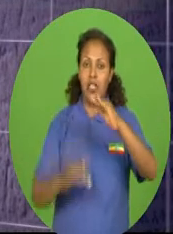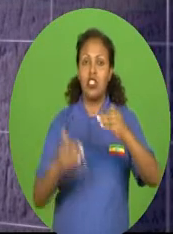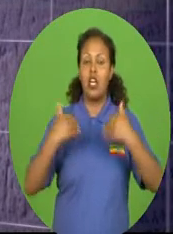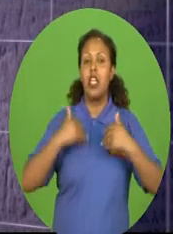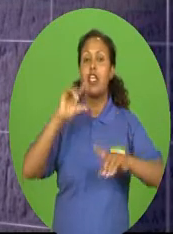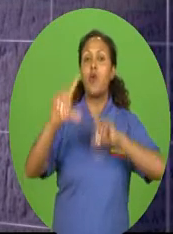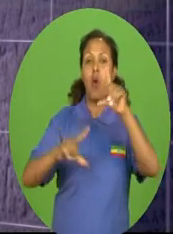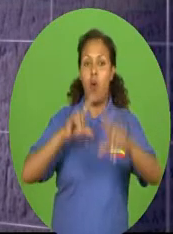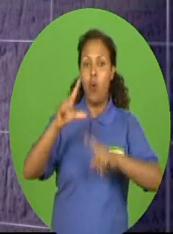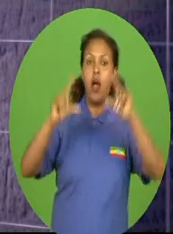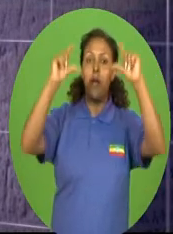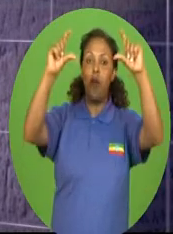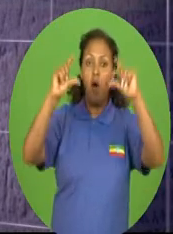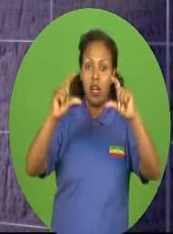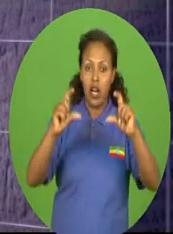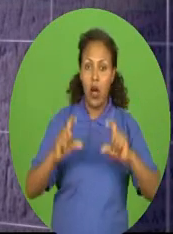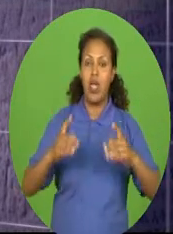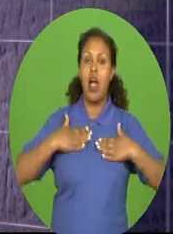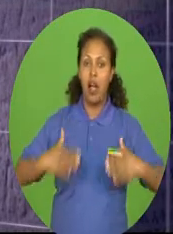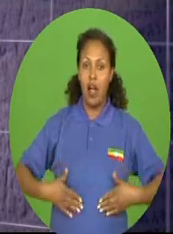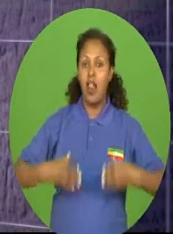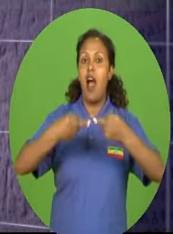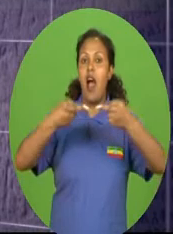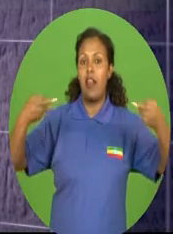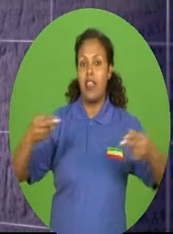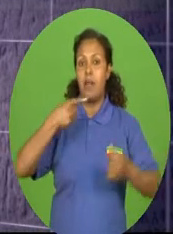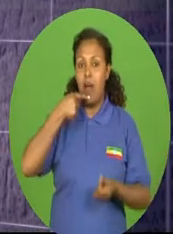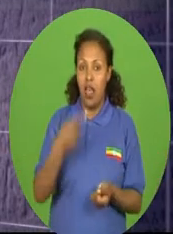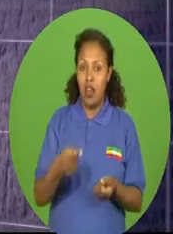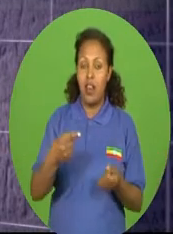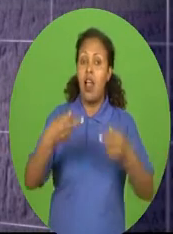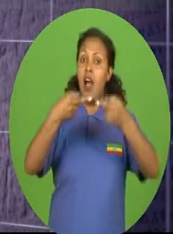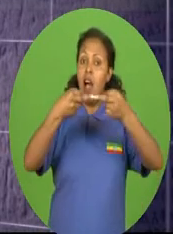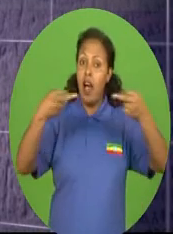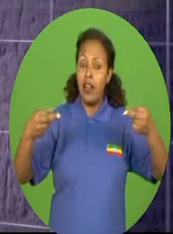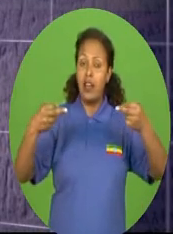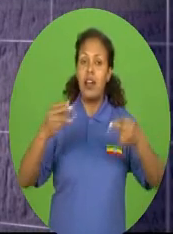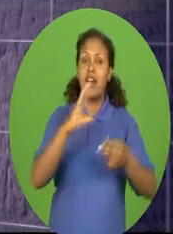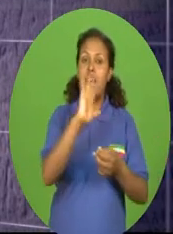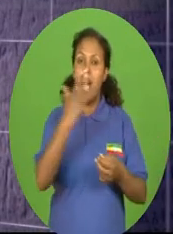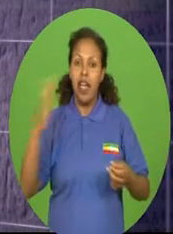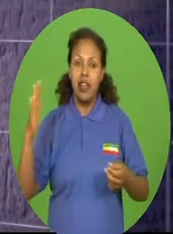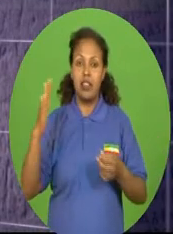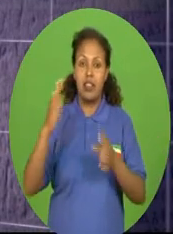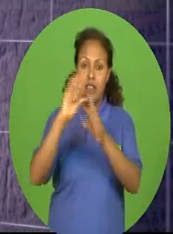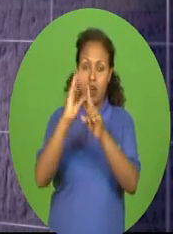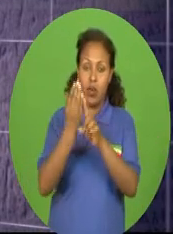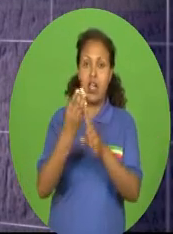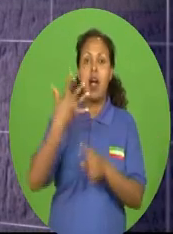ያለ የቋንቋ መዋቅራዊ አካል ሀረግ ይባላል። ሀረግ ከአይነት